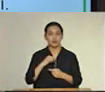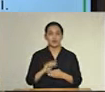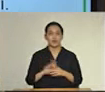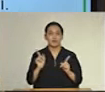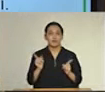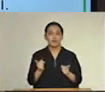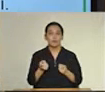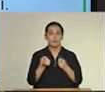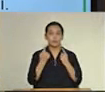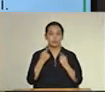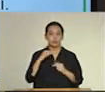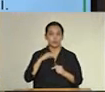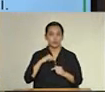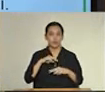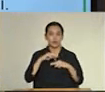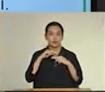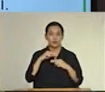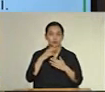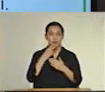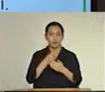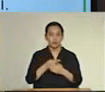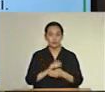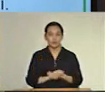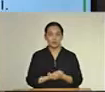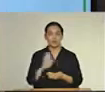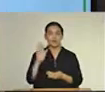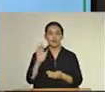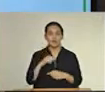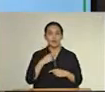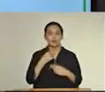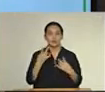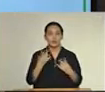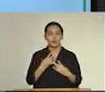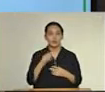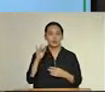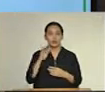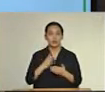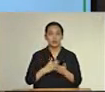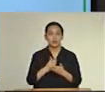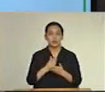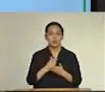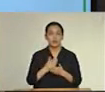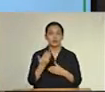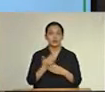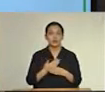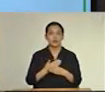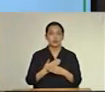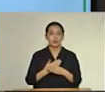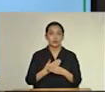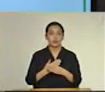asosiy xususiyatlariga e'tibor qaratiladi. Shu o'rinda aytishimiz joizki, tarixiy usul yordamida,